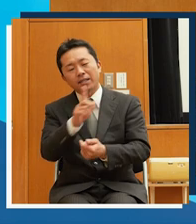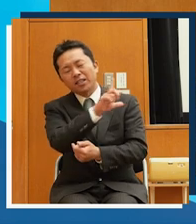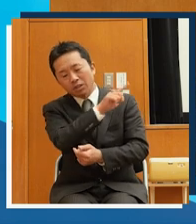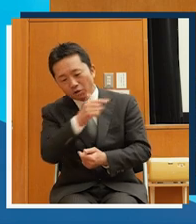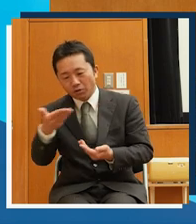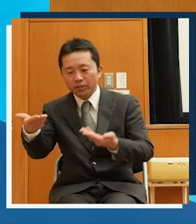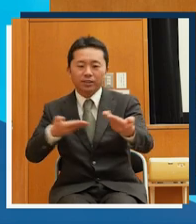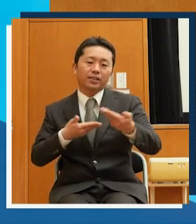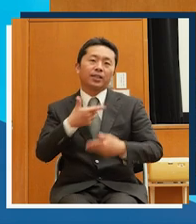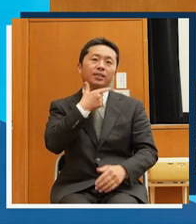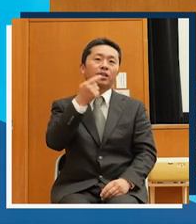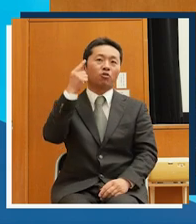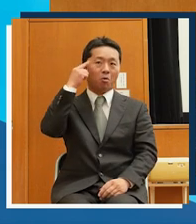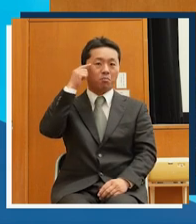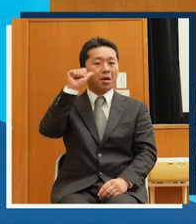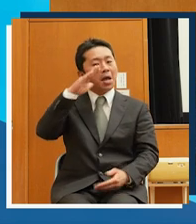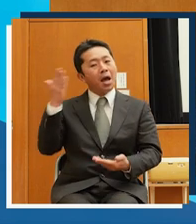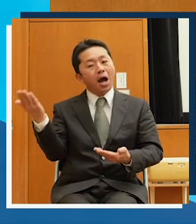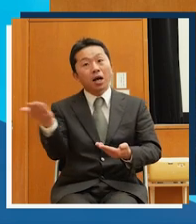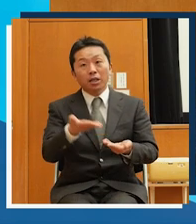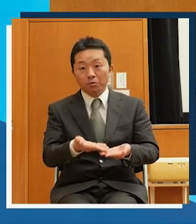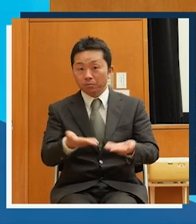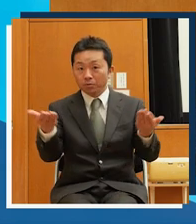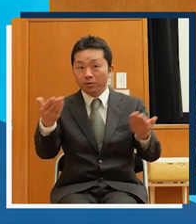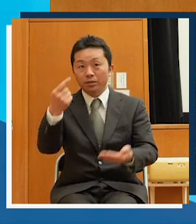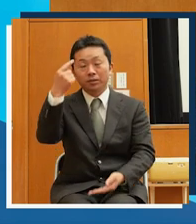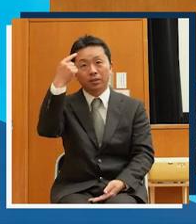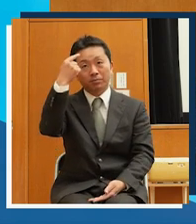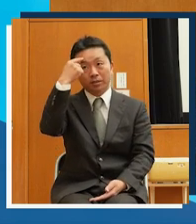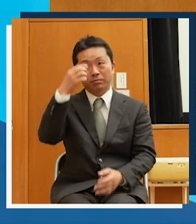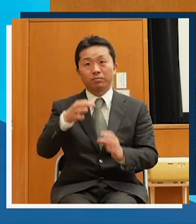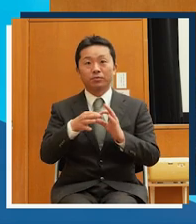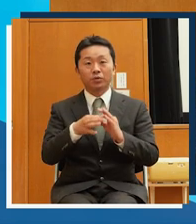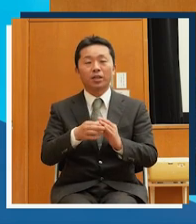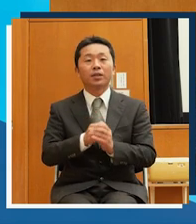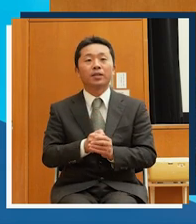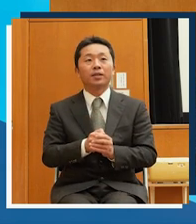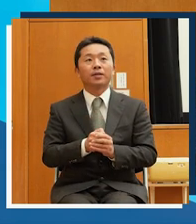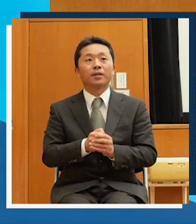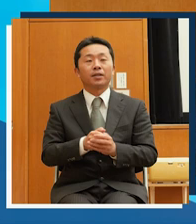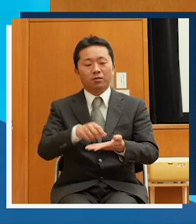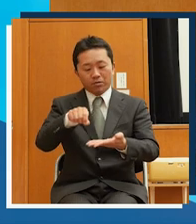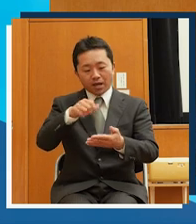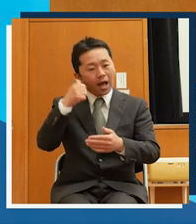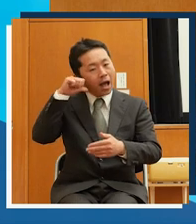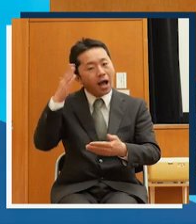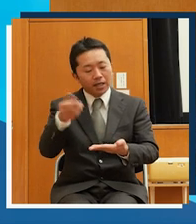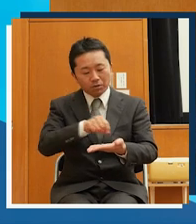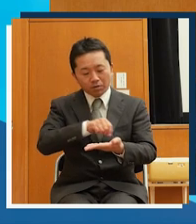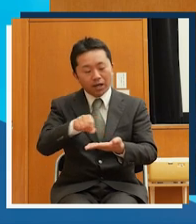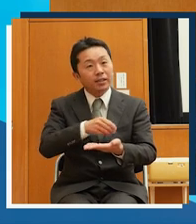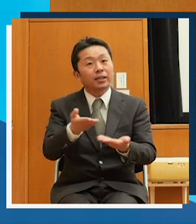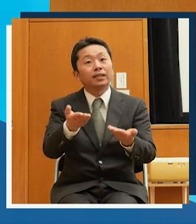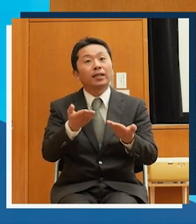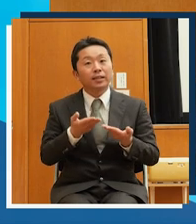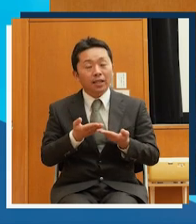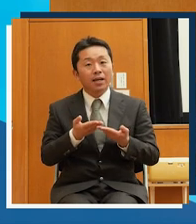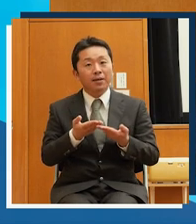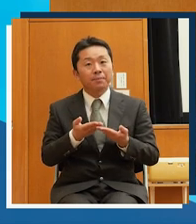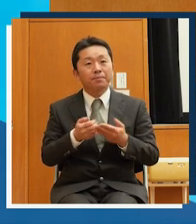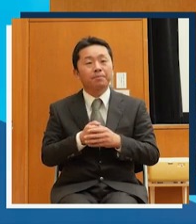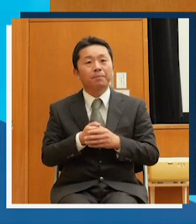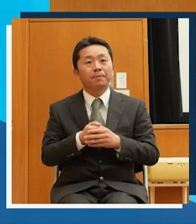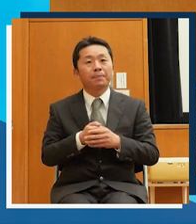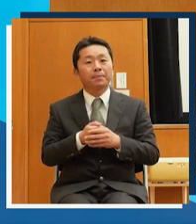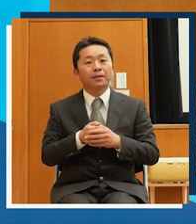思いますえお手元にアンケートの用紙が配ってございますけれどもこちらからあ書いていただいて提出でも構いませんししあるいは